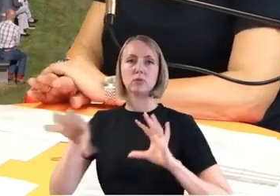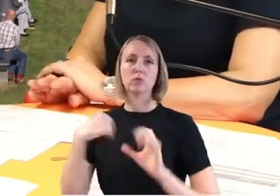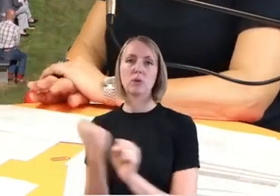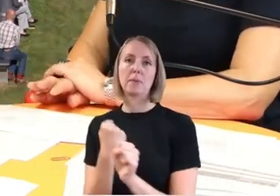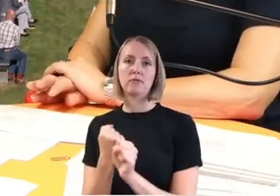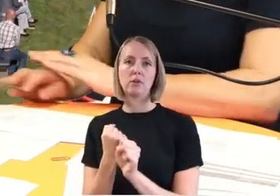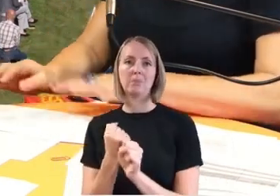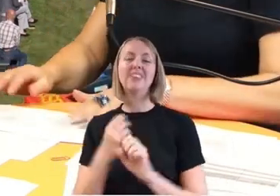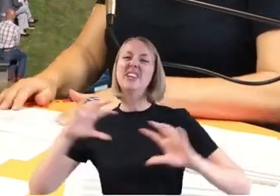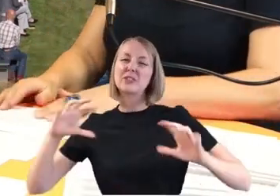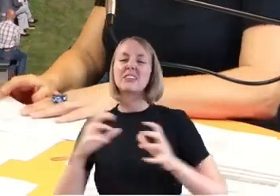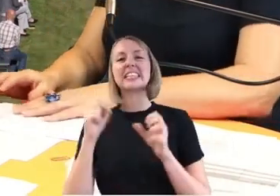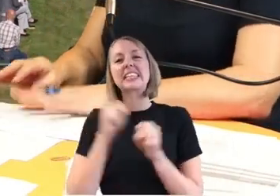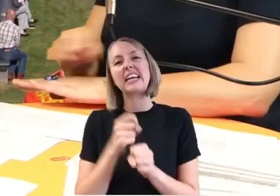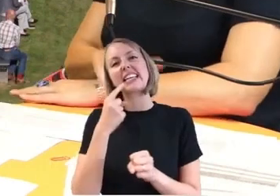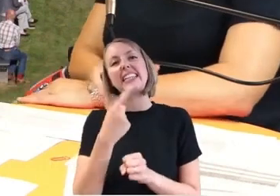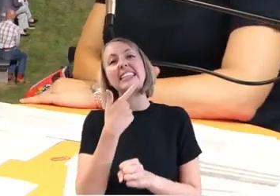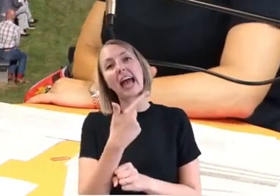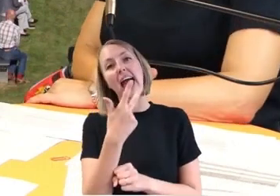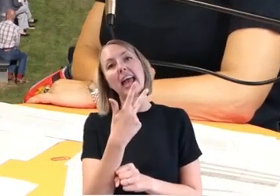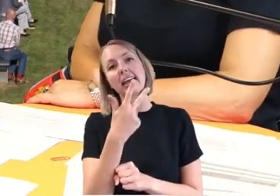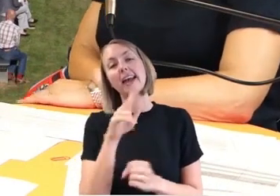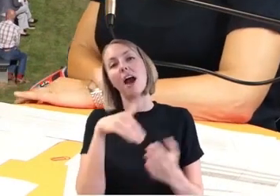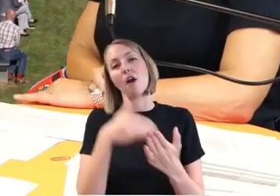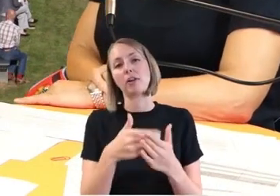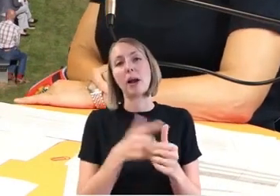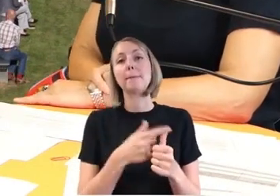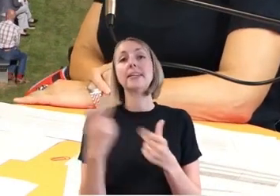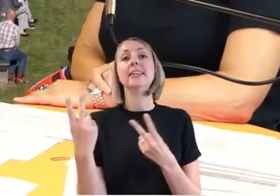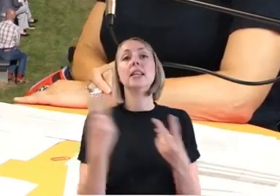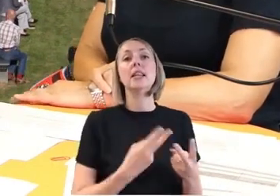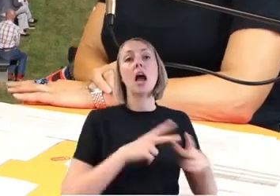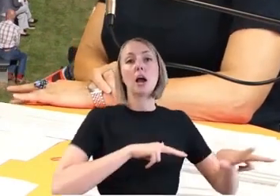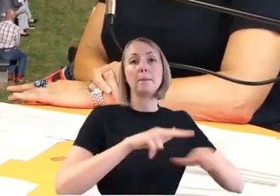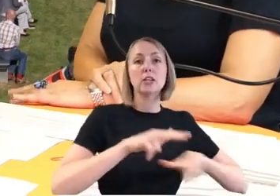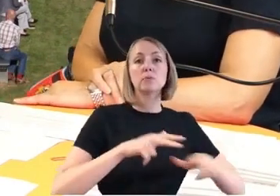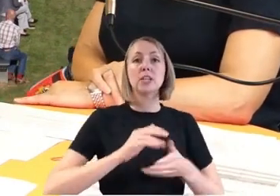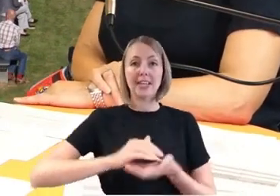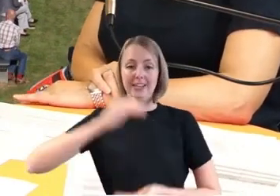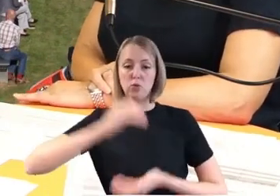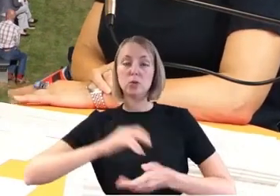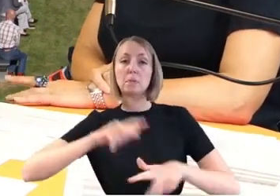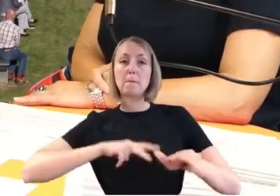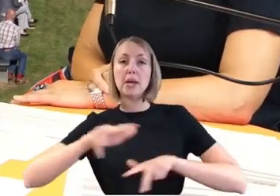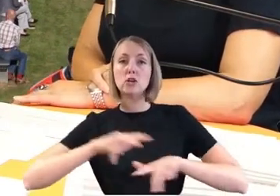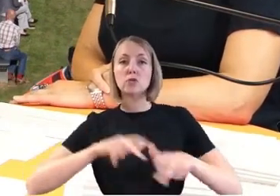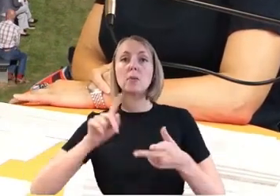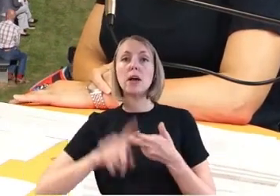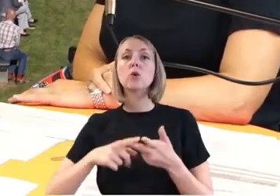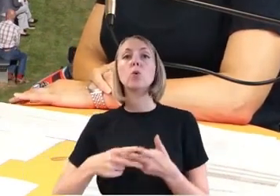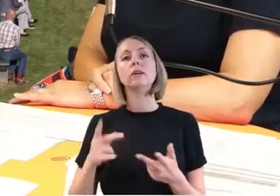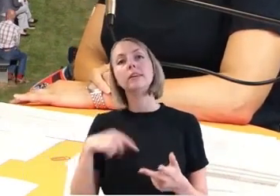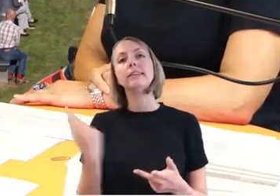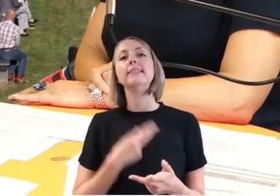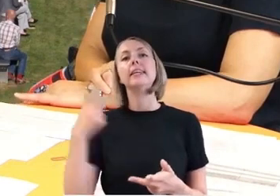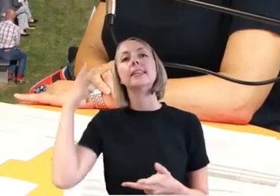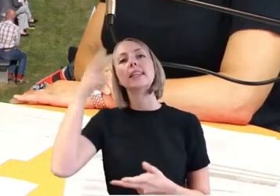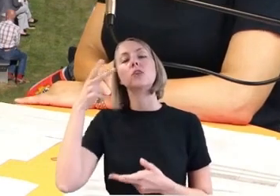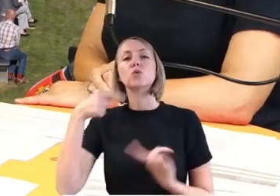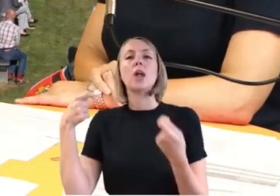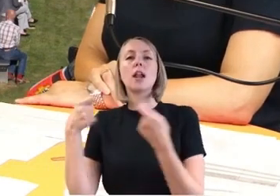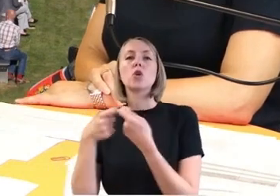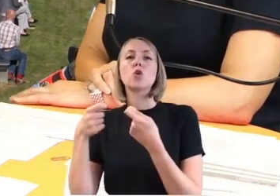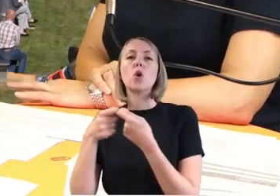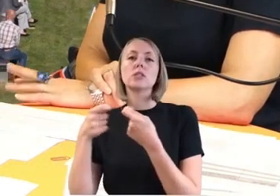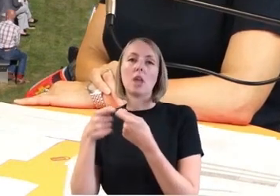aufgaben nämlich lage management ressourcen management und unsere aufgabe als nationale kontaktstelle